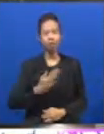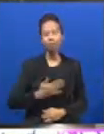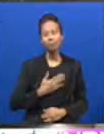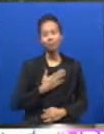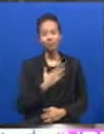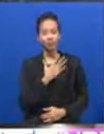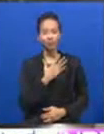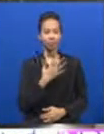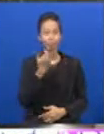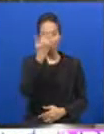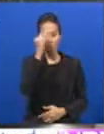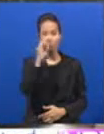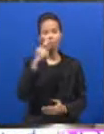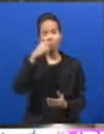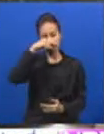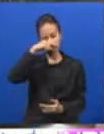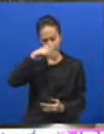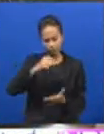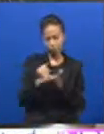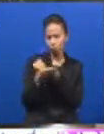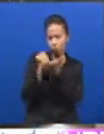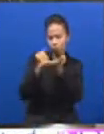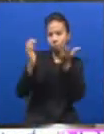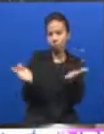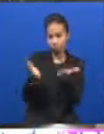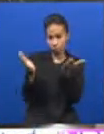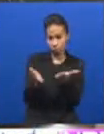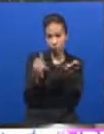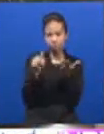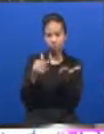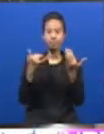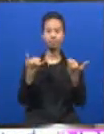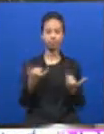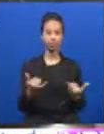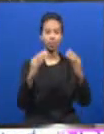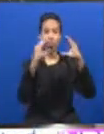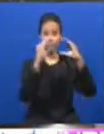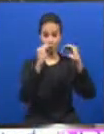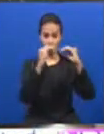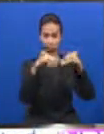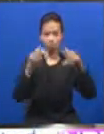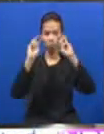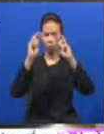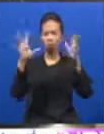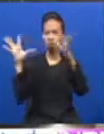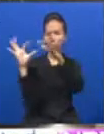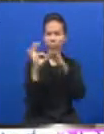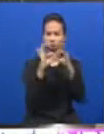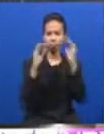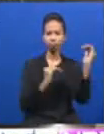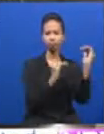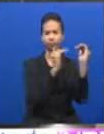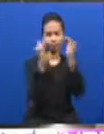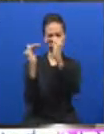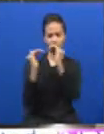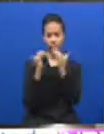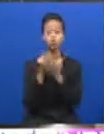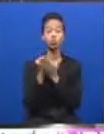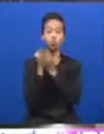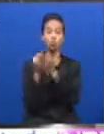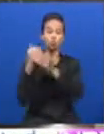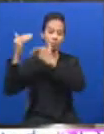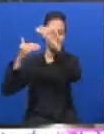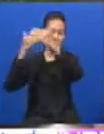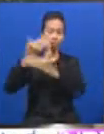การทำงานของ S Tabสำหรับหัวข้อการประชุมครั้งนี้คือความสมดุลใน 3มิติเพื่อการพัฒนาที่ยั่งยืน